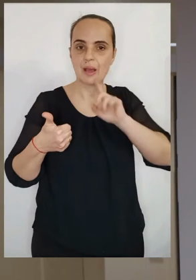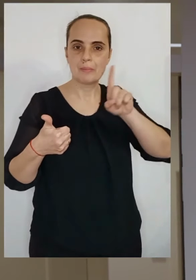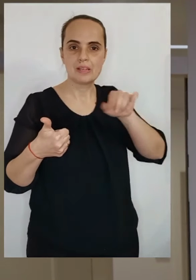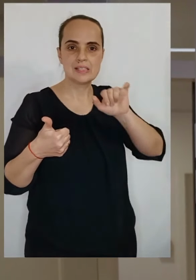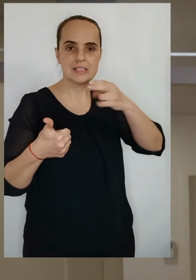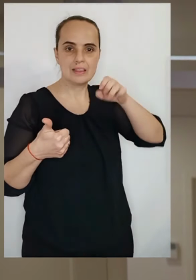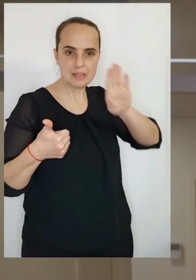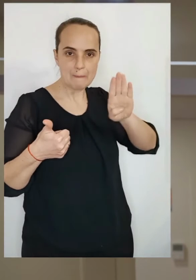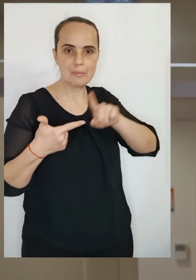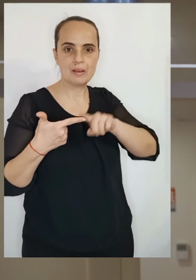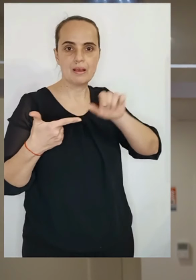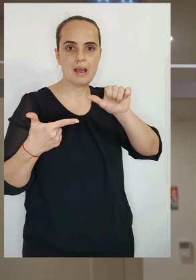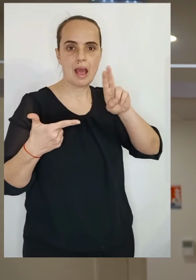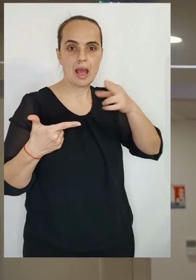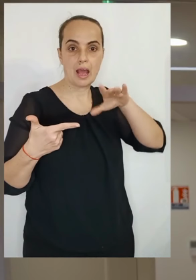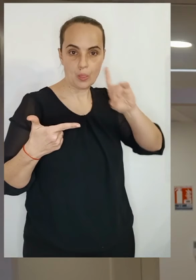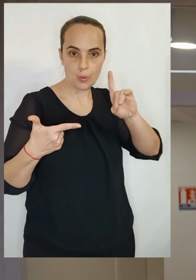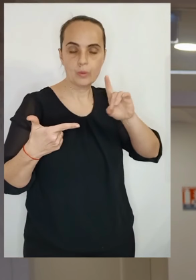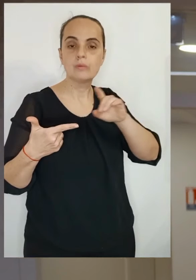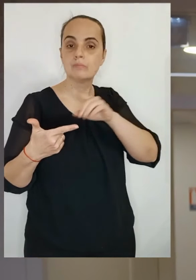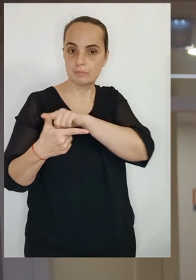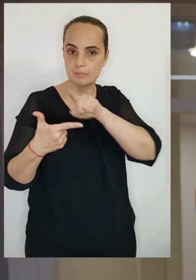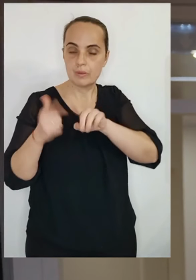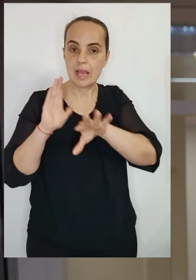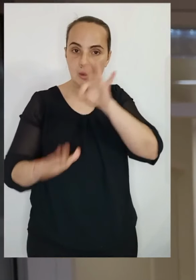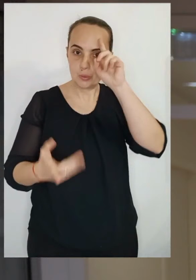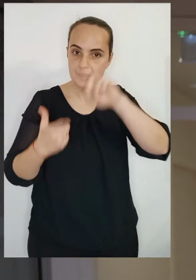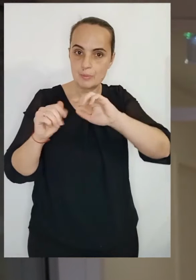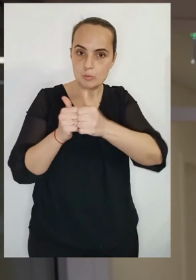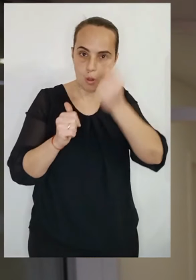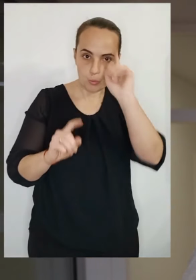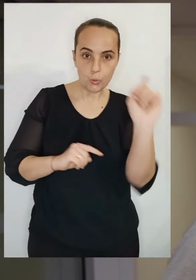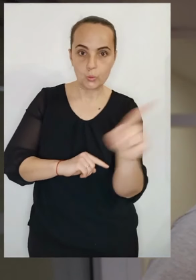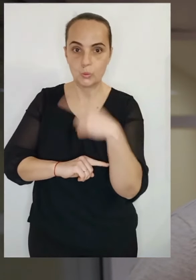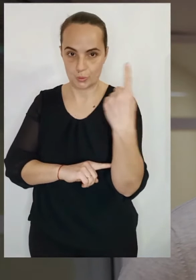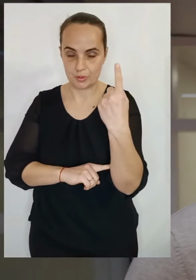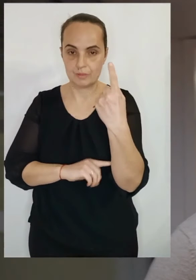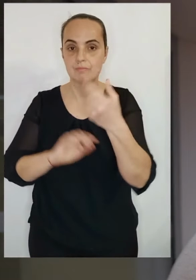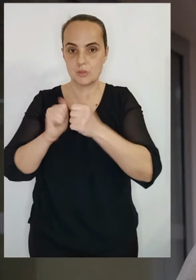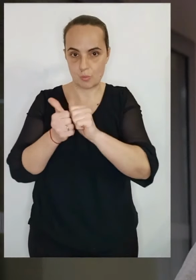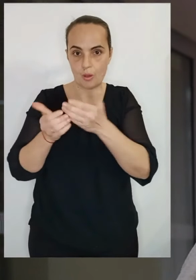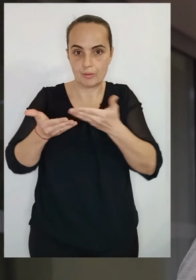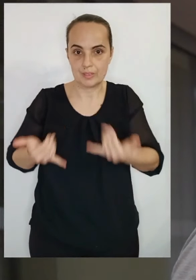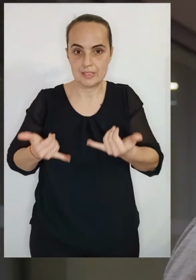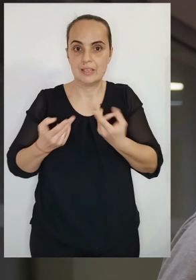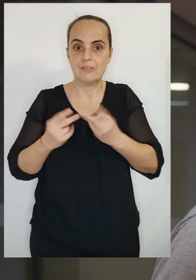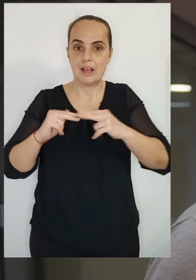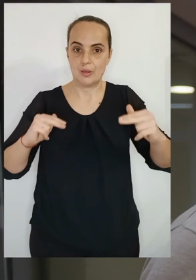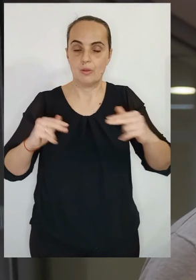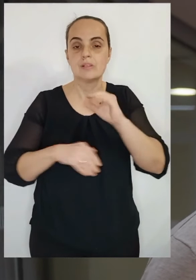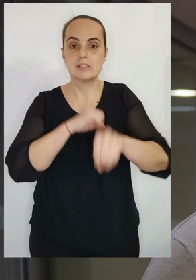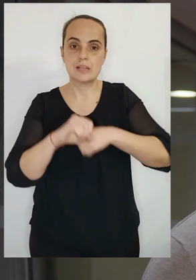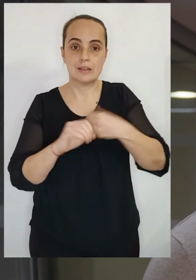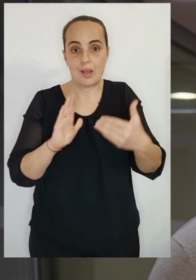sont les deux élus en fait mobilisés sur ces enjeux du sport et du sport pour tous sur Avignon. Comme on ne peut pas cette année